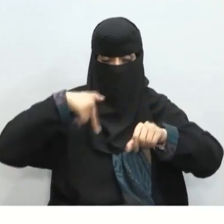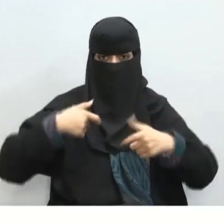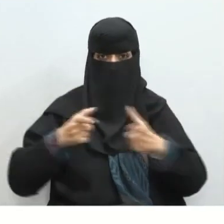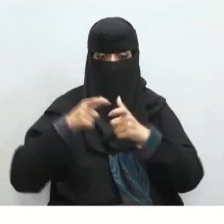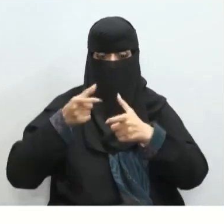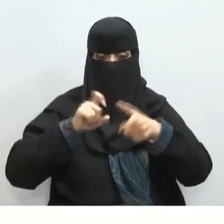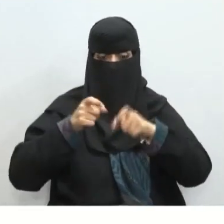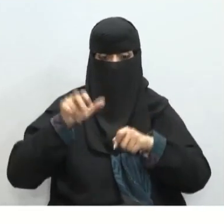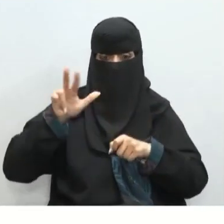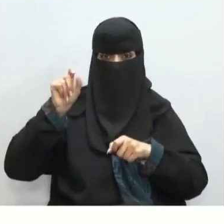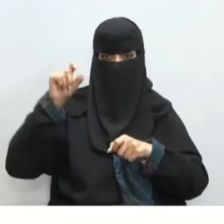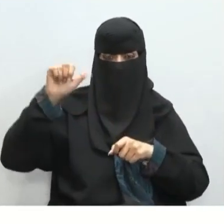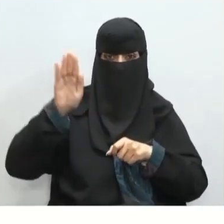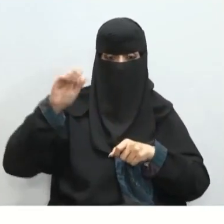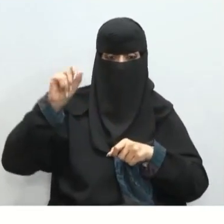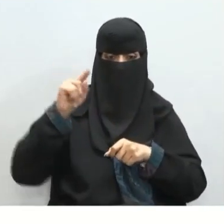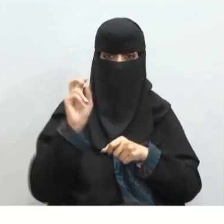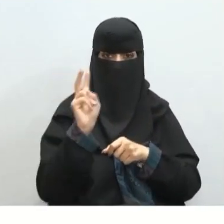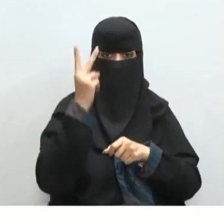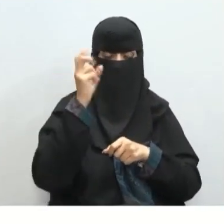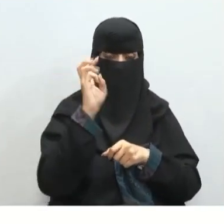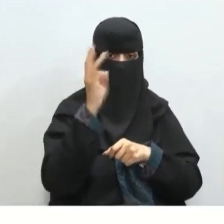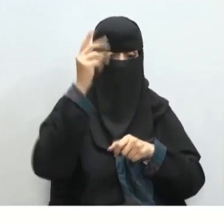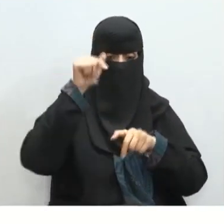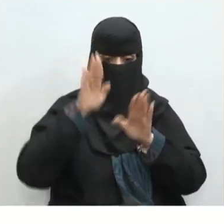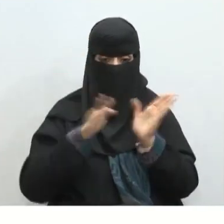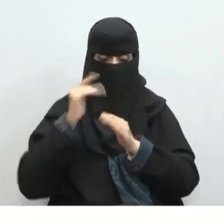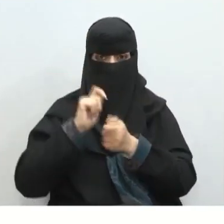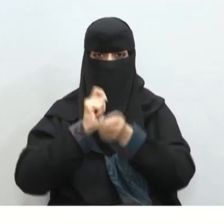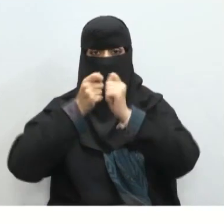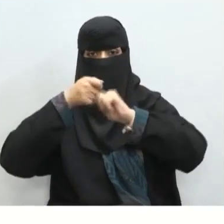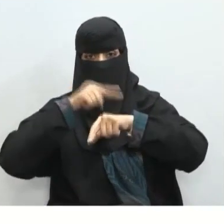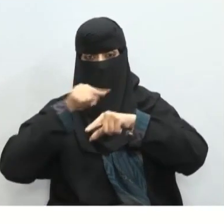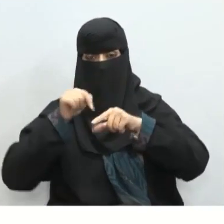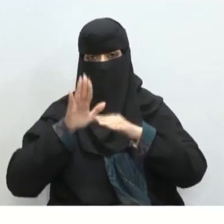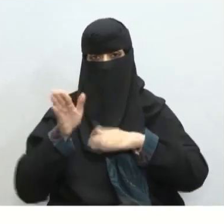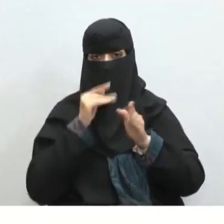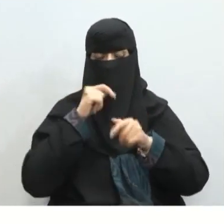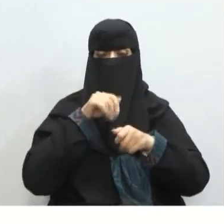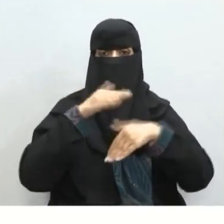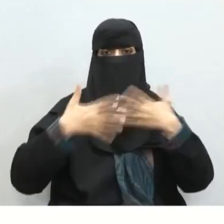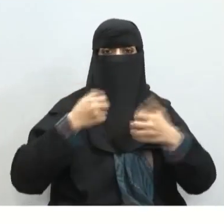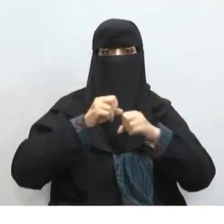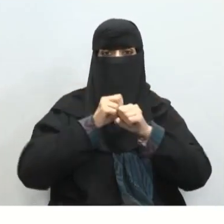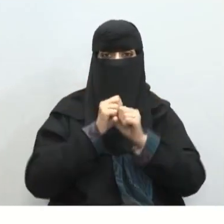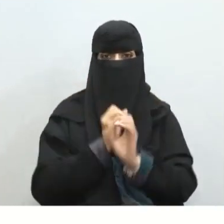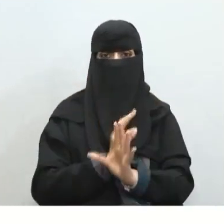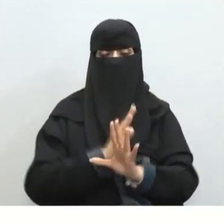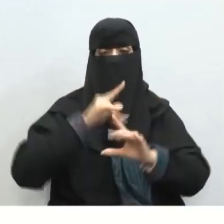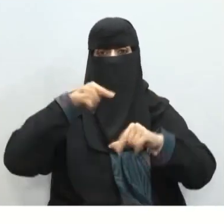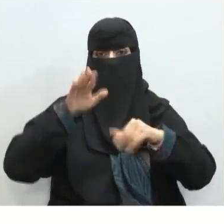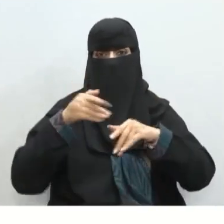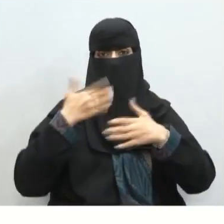الفوسفات الثنائيه او الثانيه والثالثه في الاي تي بي ويتحول الى اي دي بي تتحرر هذه الطاقه ومثل ما